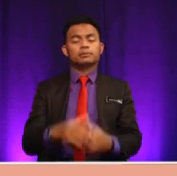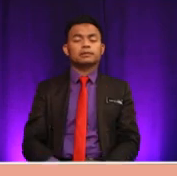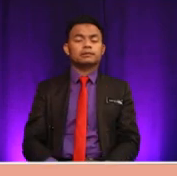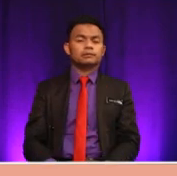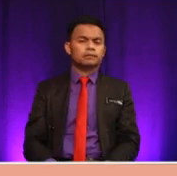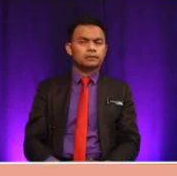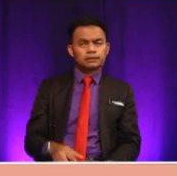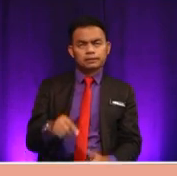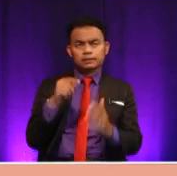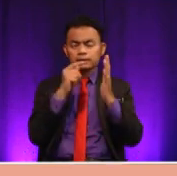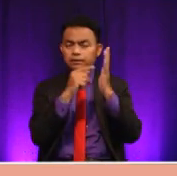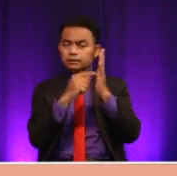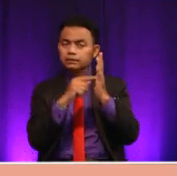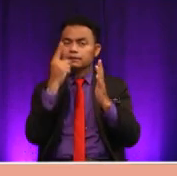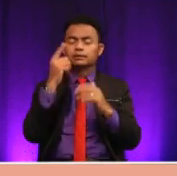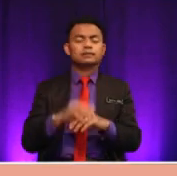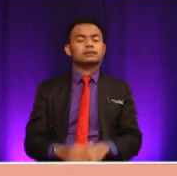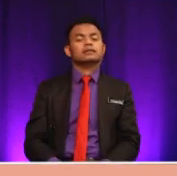main teka-teki